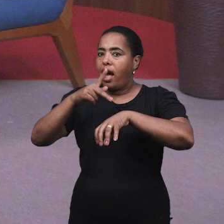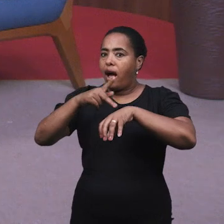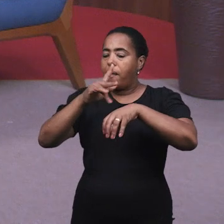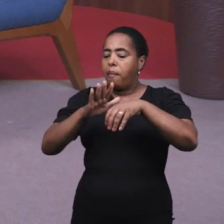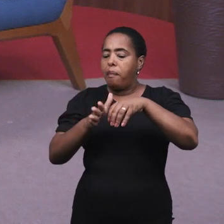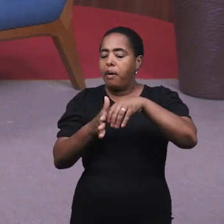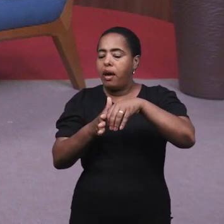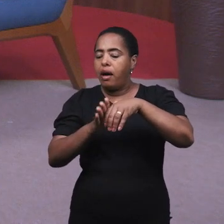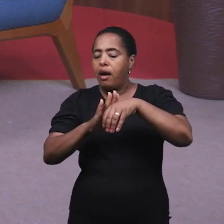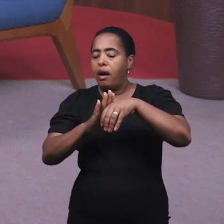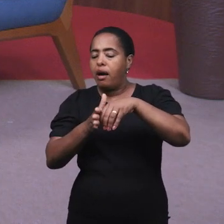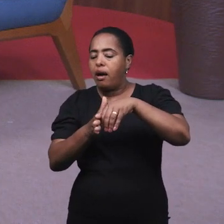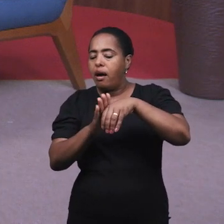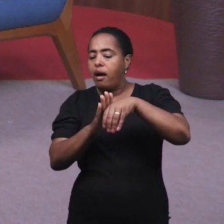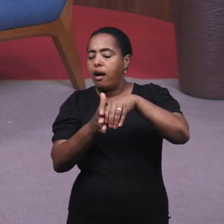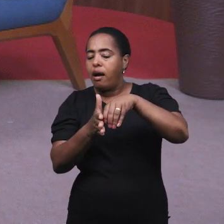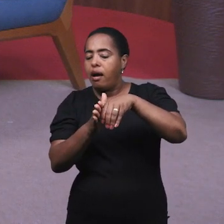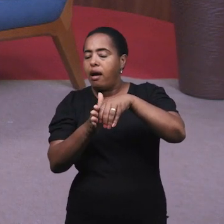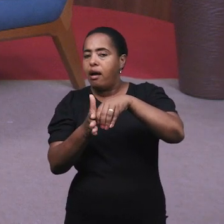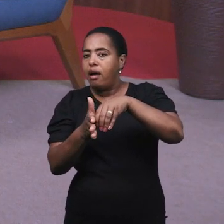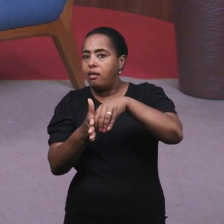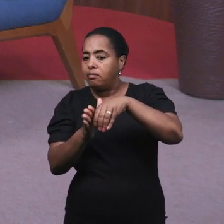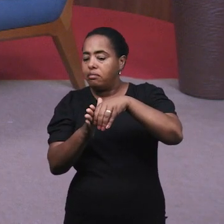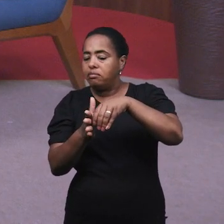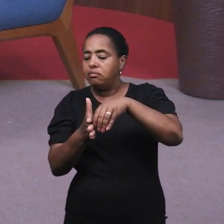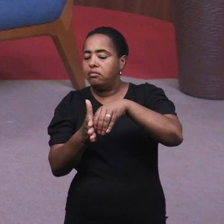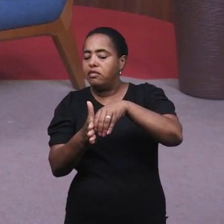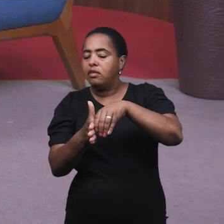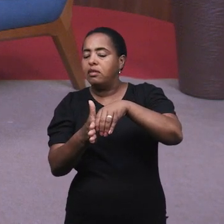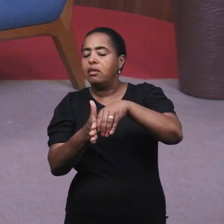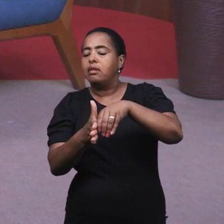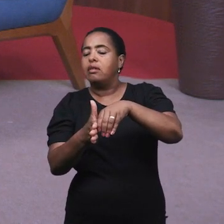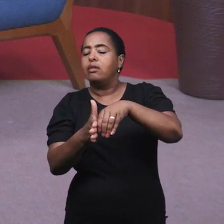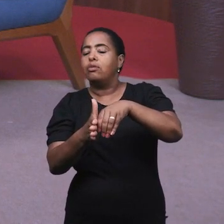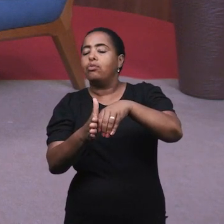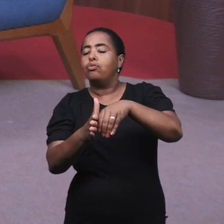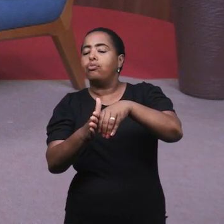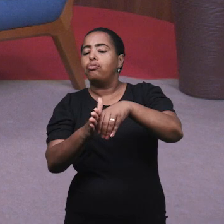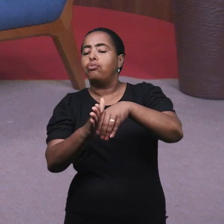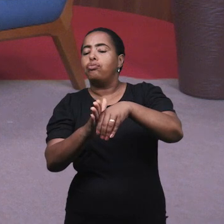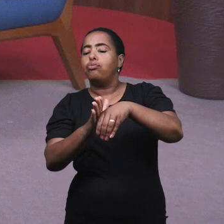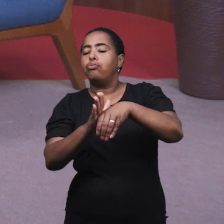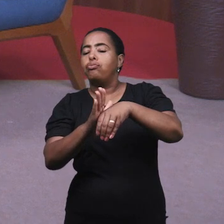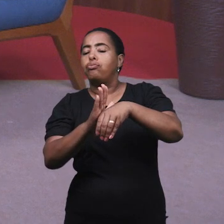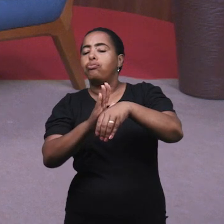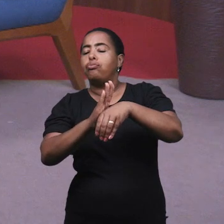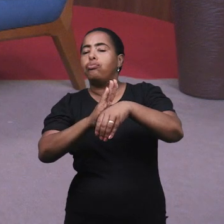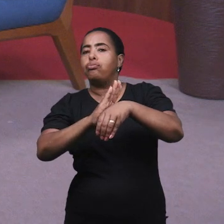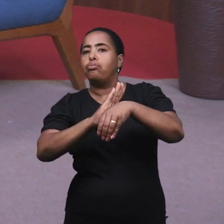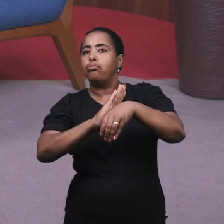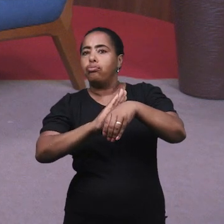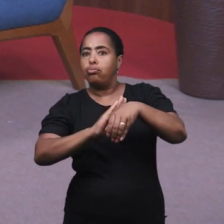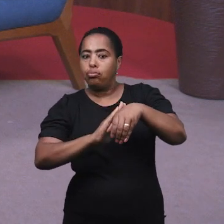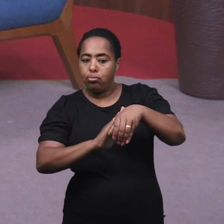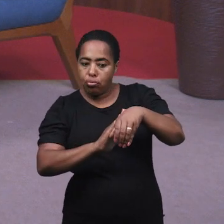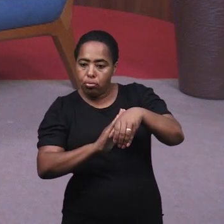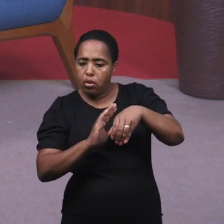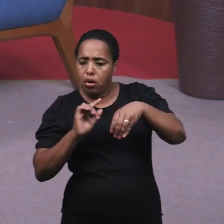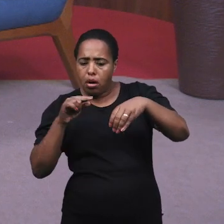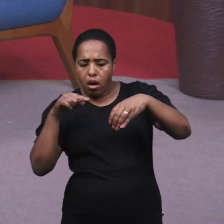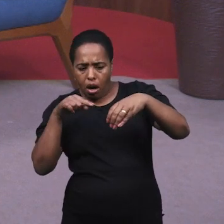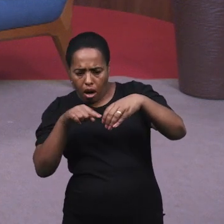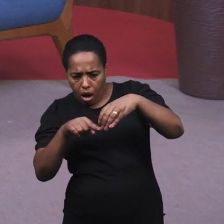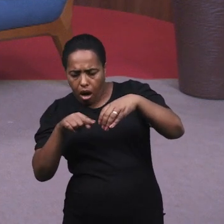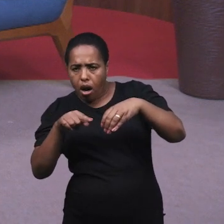gardait la sépulture était déplacée en fait, avait été déplacée. Le corps mort n'était plus là.